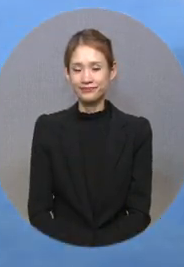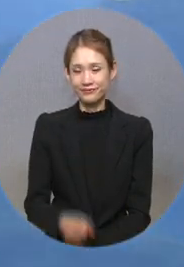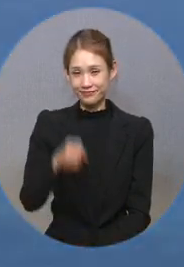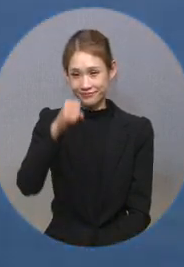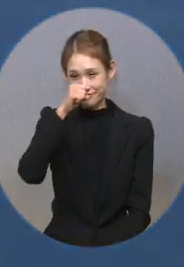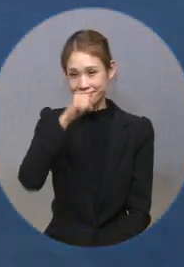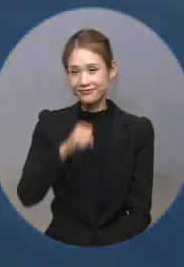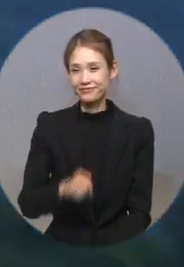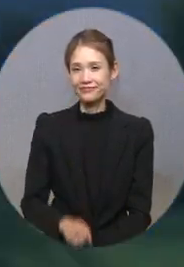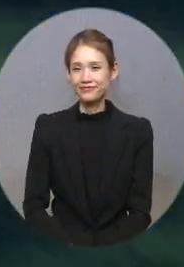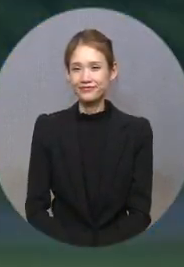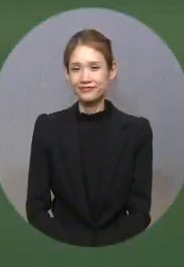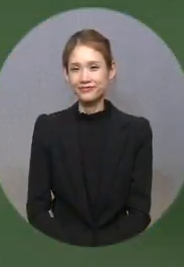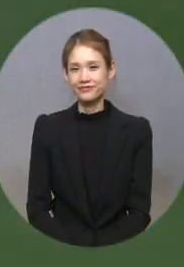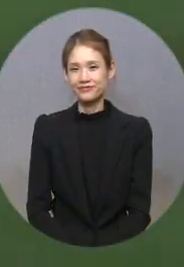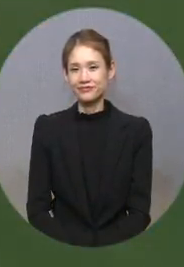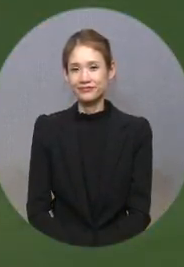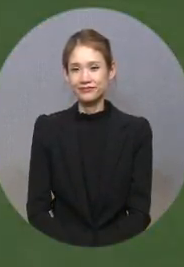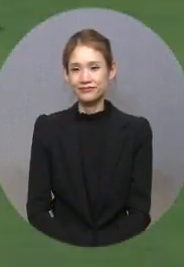나이스!